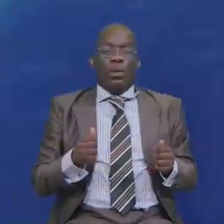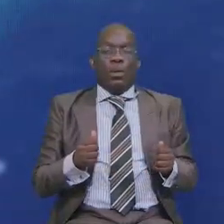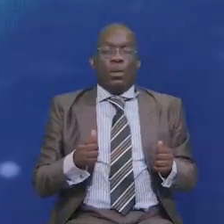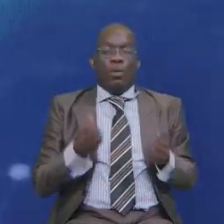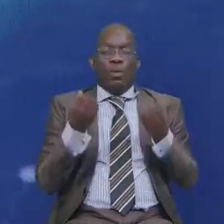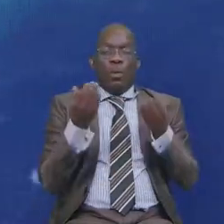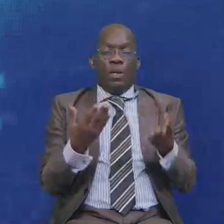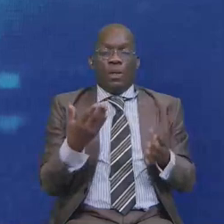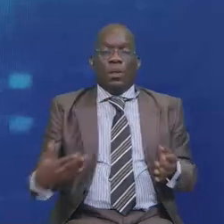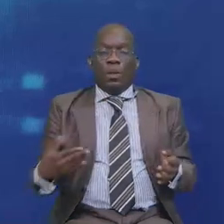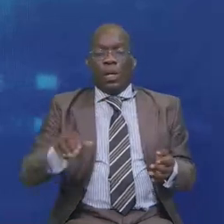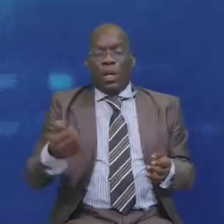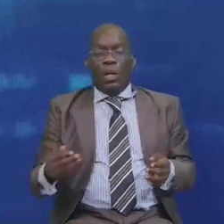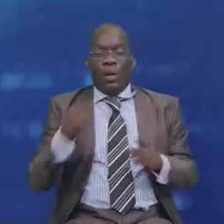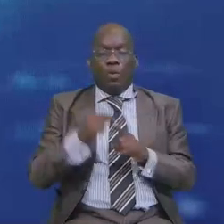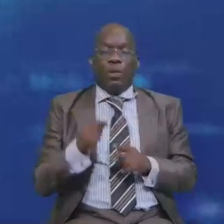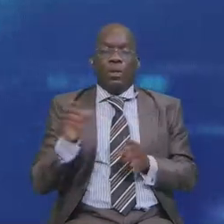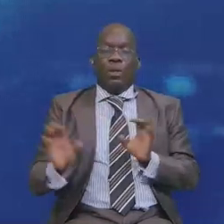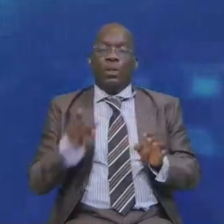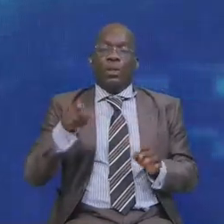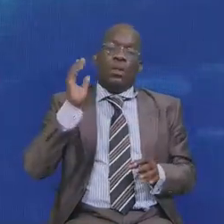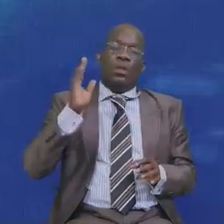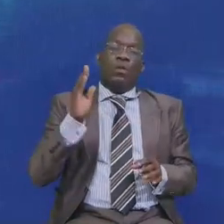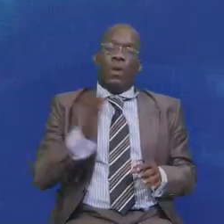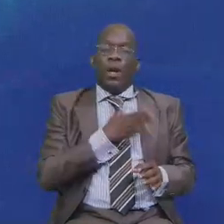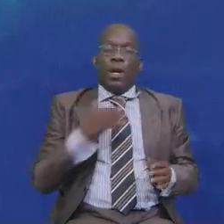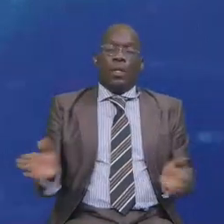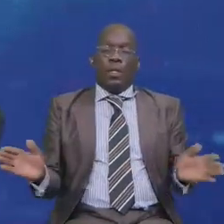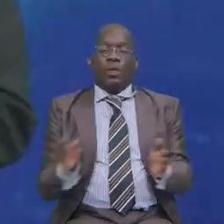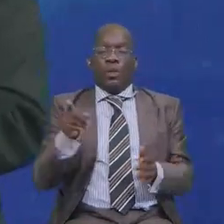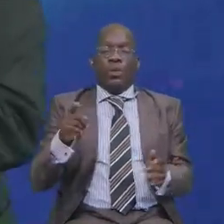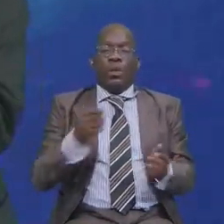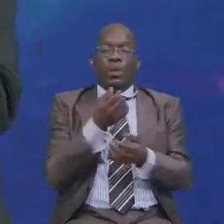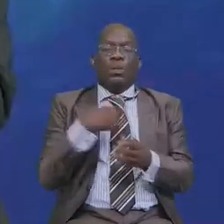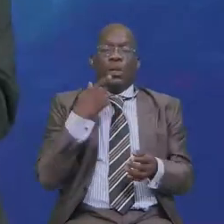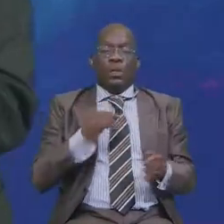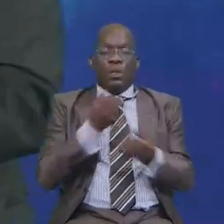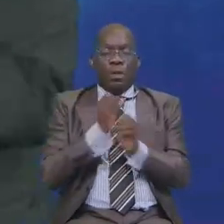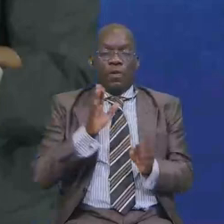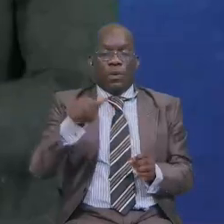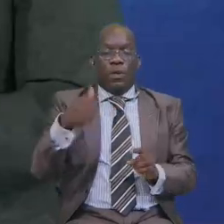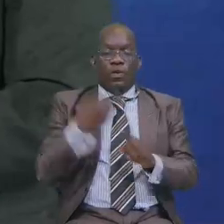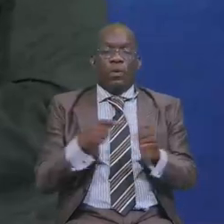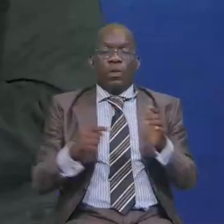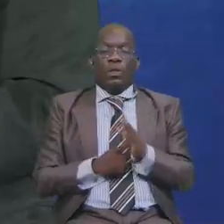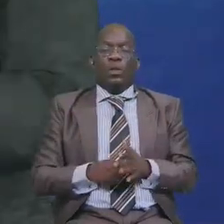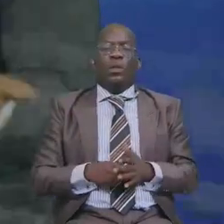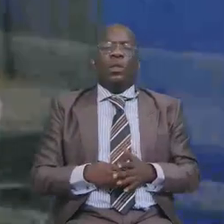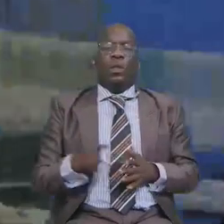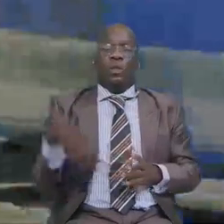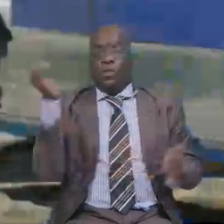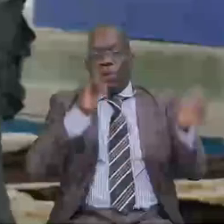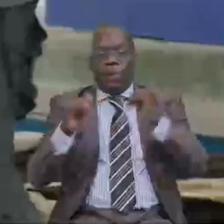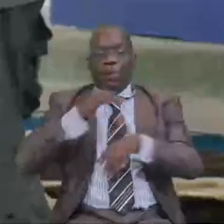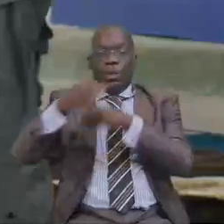sauvez-vous de cette génération perverse. Verset 41. On dit, ceux qui